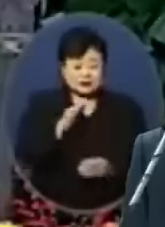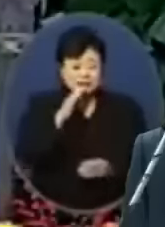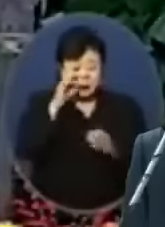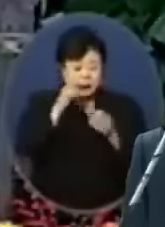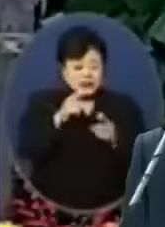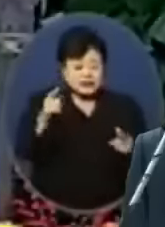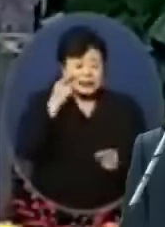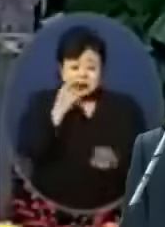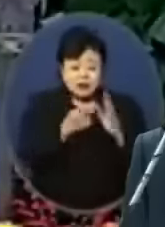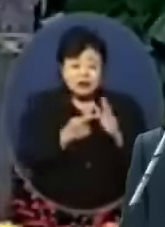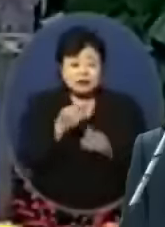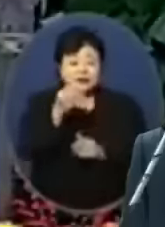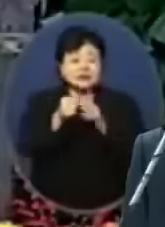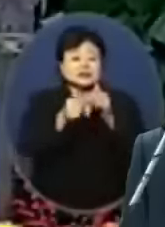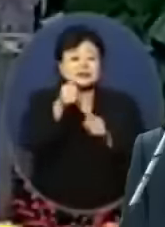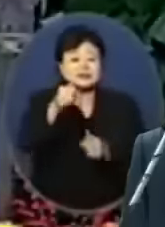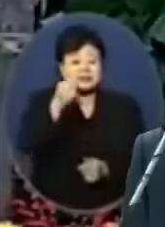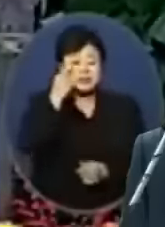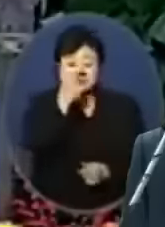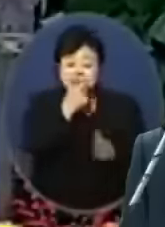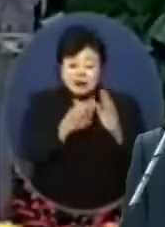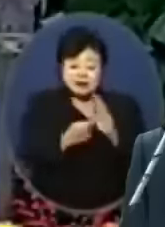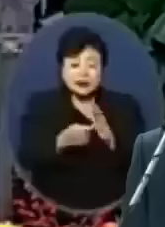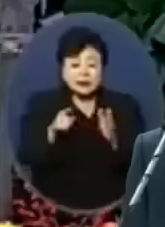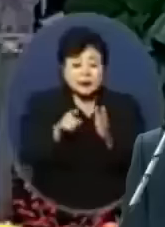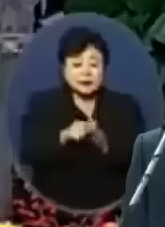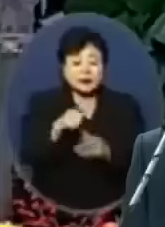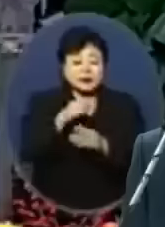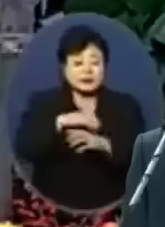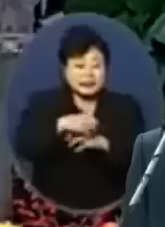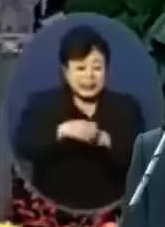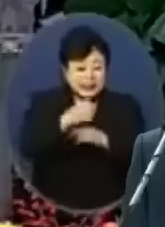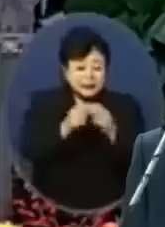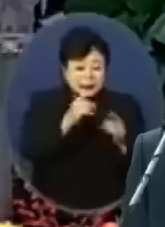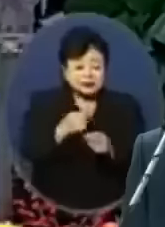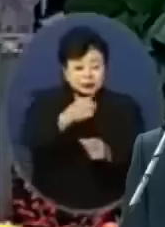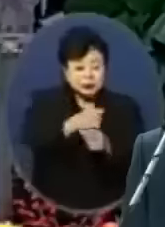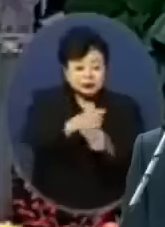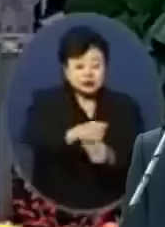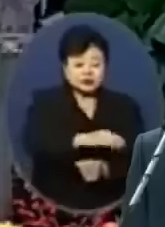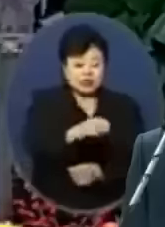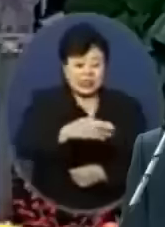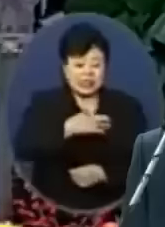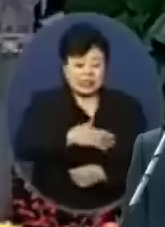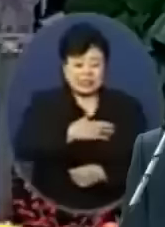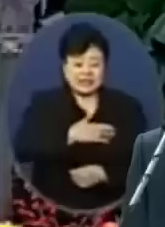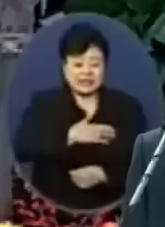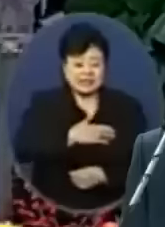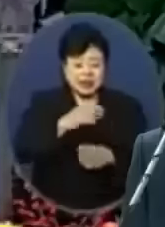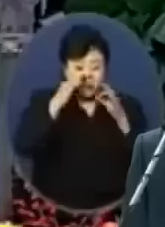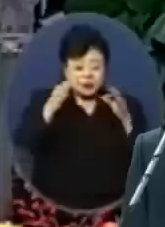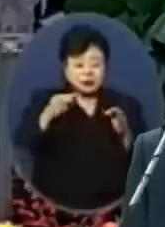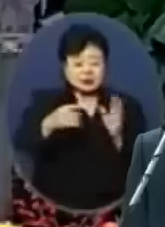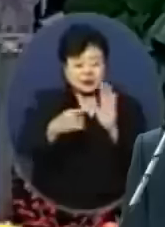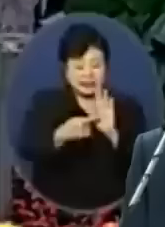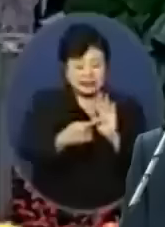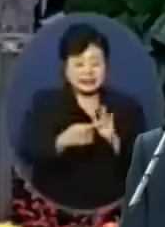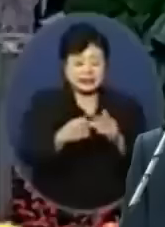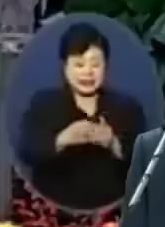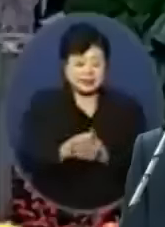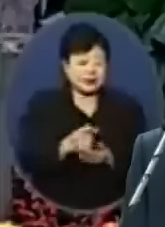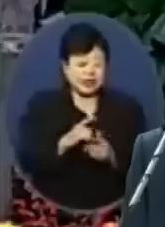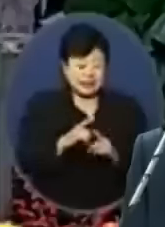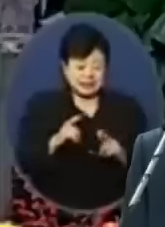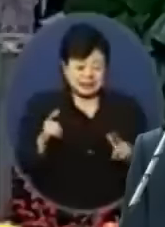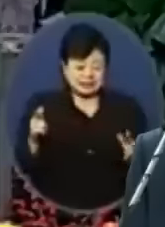증거니 선진들이 이로써 증거를 얻었느니라. 믿음으로 모든 세계가 하나님의 말씀으로 지어진 줄을 우리가 아느니 보이는 것은 나타난